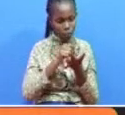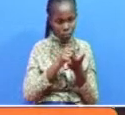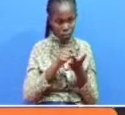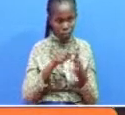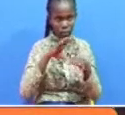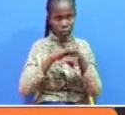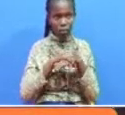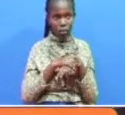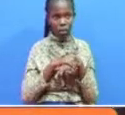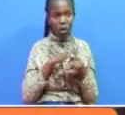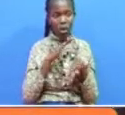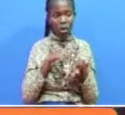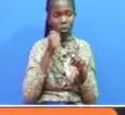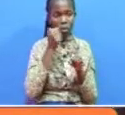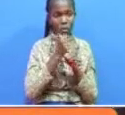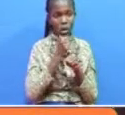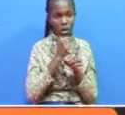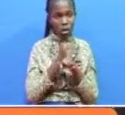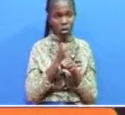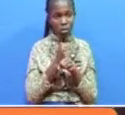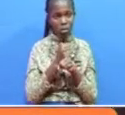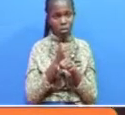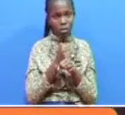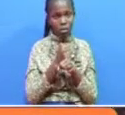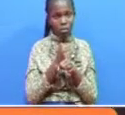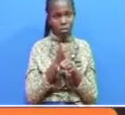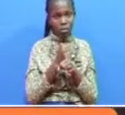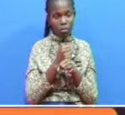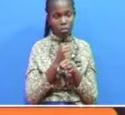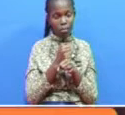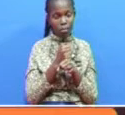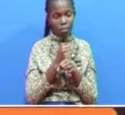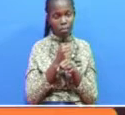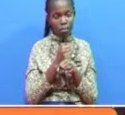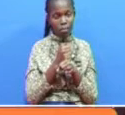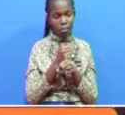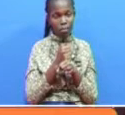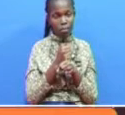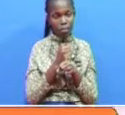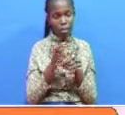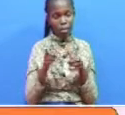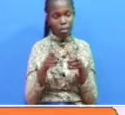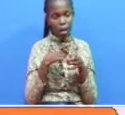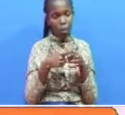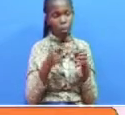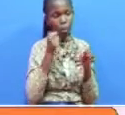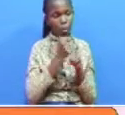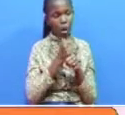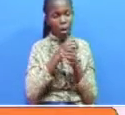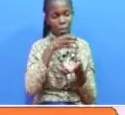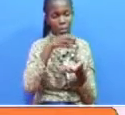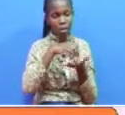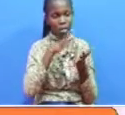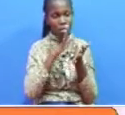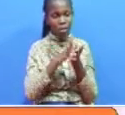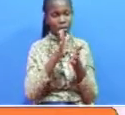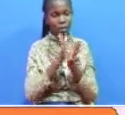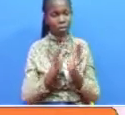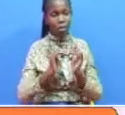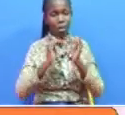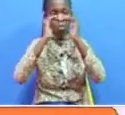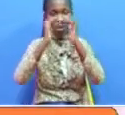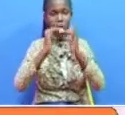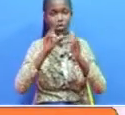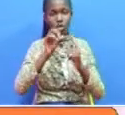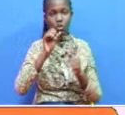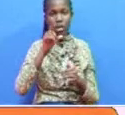dhini wa maundu maudhukumi, kana Secretary of Delivery Unit, na kuma huu adhukuma mwanya ni usuna kwa ambato ndeve kui mwakani wangilile